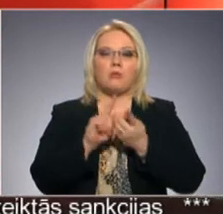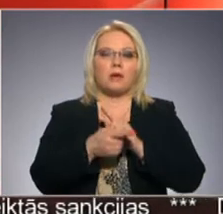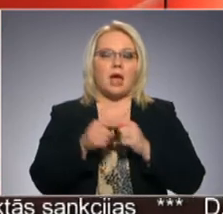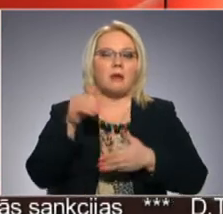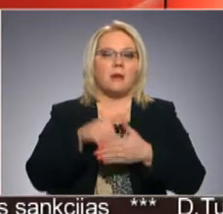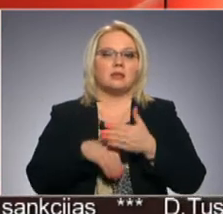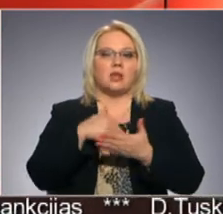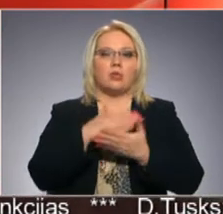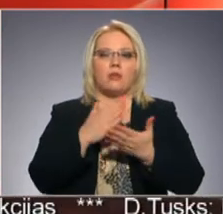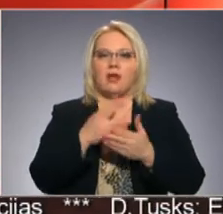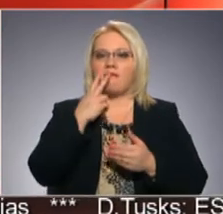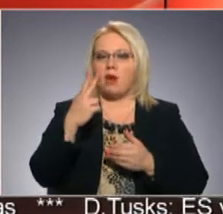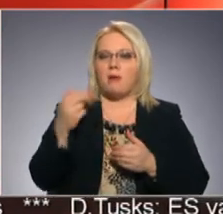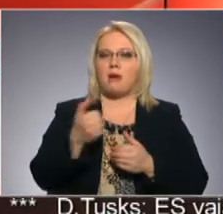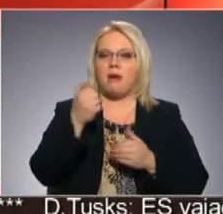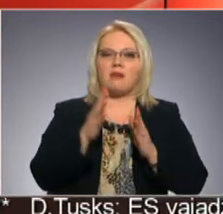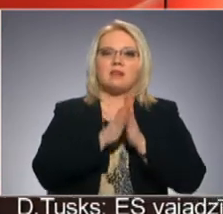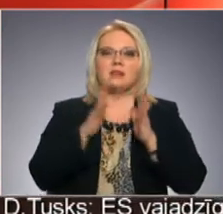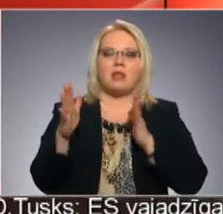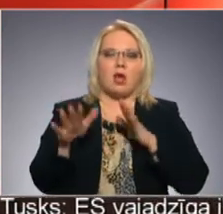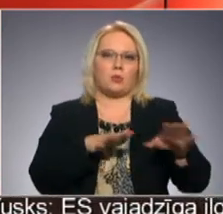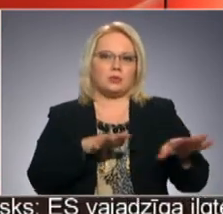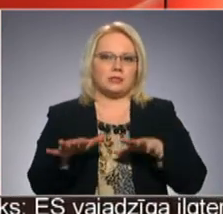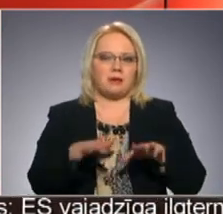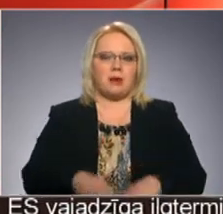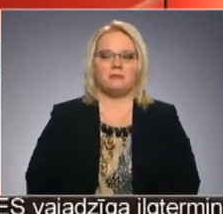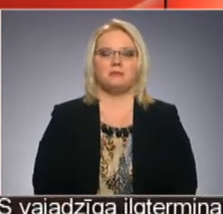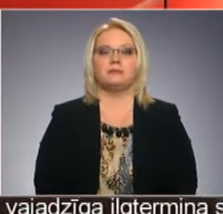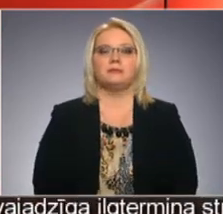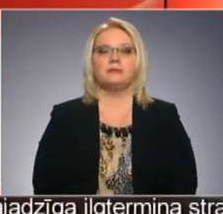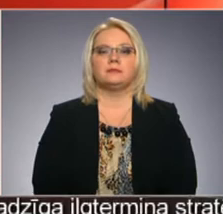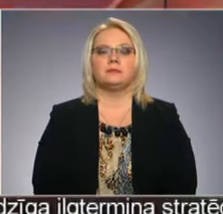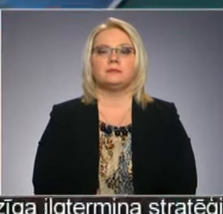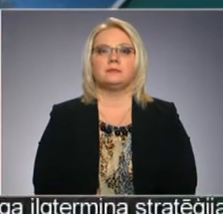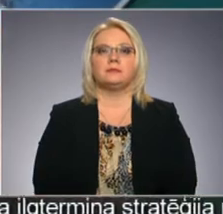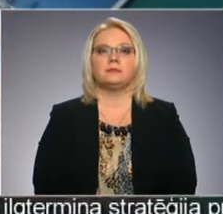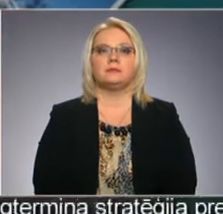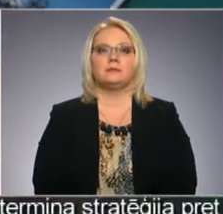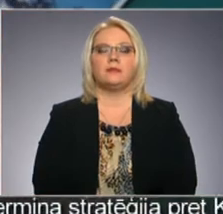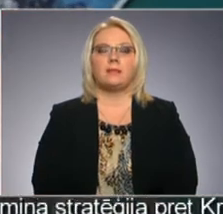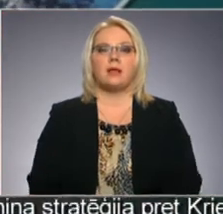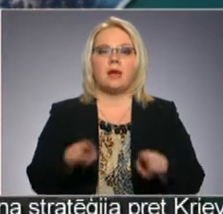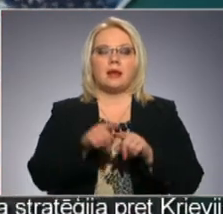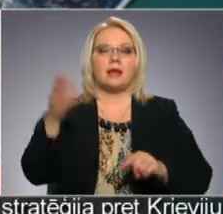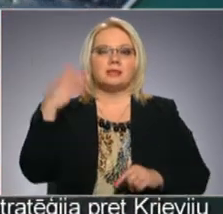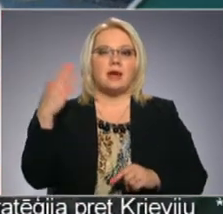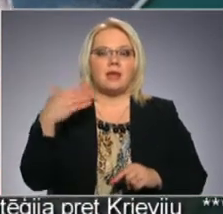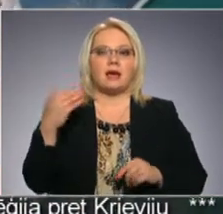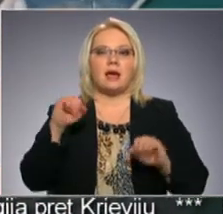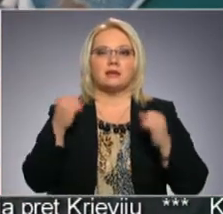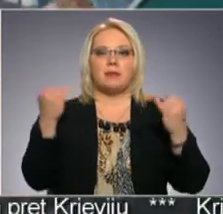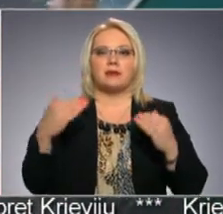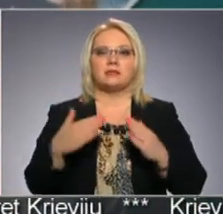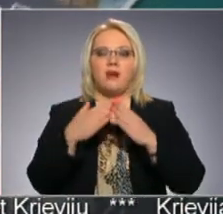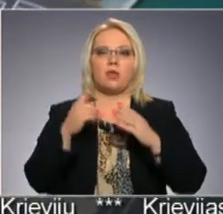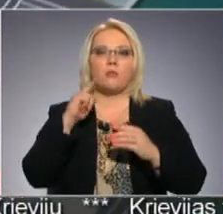pasta nodaļās vērojama gada vislielākā rosība, stāsta Vidzemes kolēģi. Lai arī senākās Ziemassvētku kartiņas